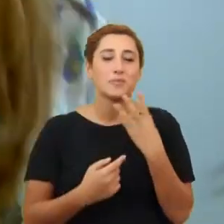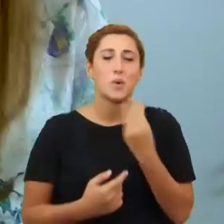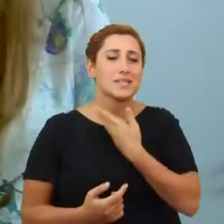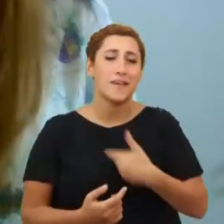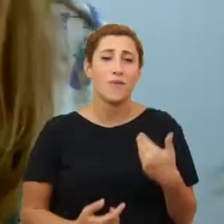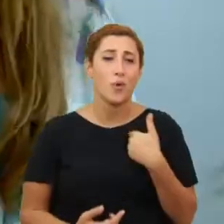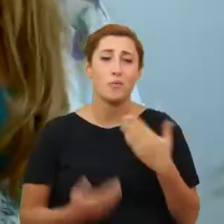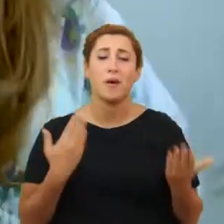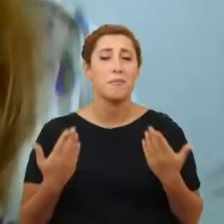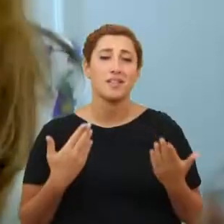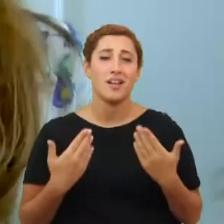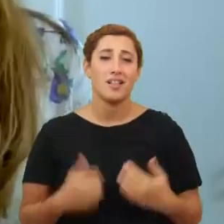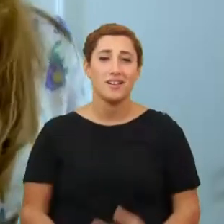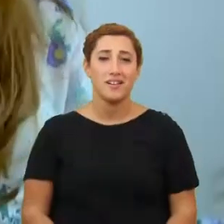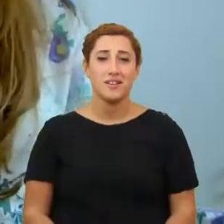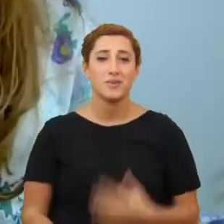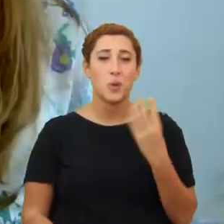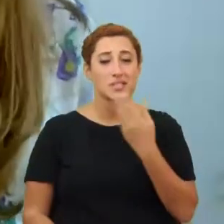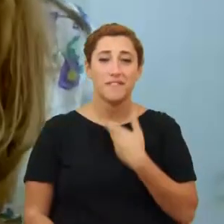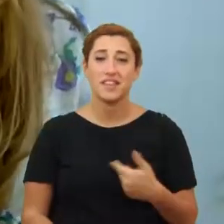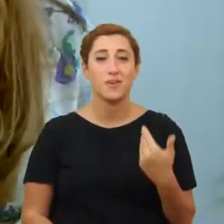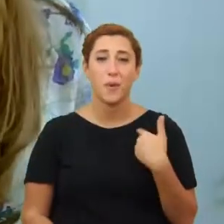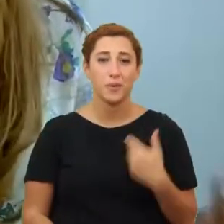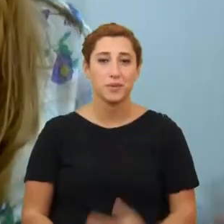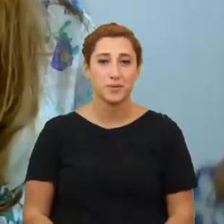çok seviyorum. Aman Allah, çok